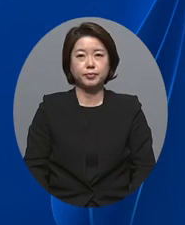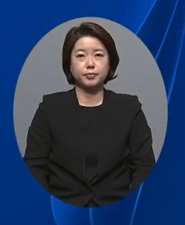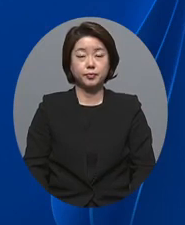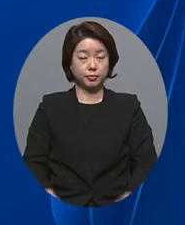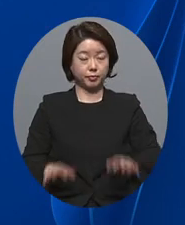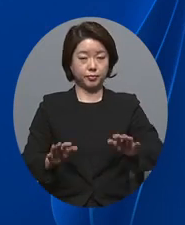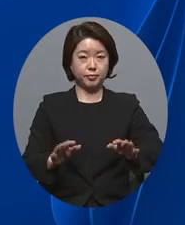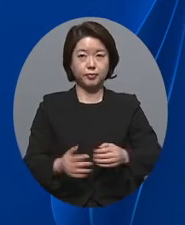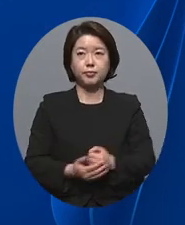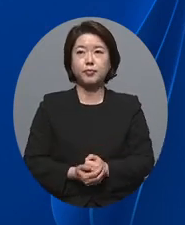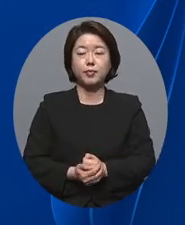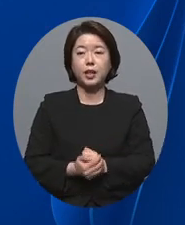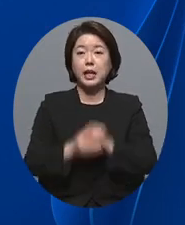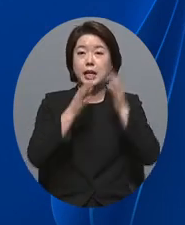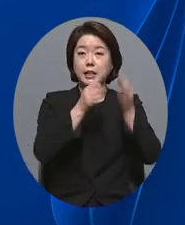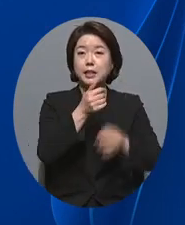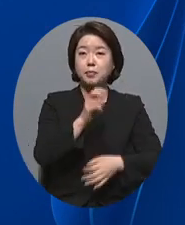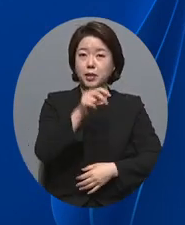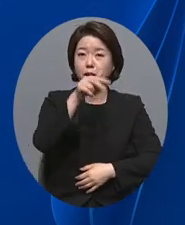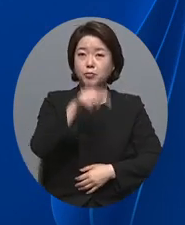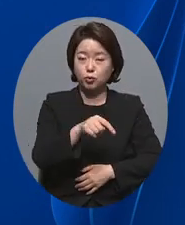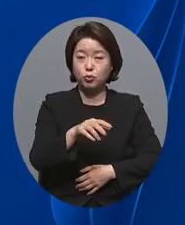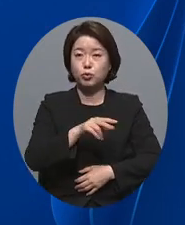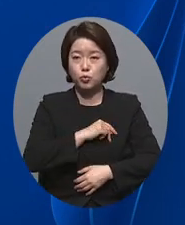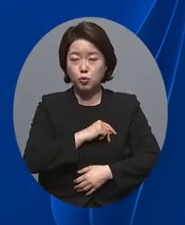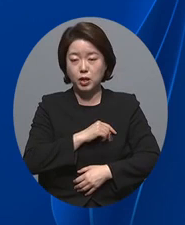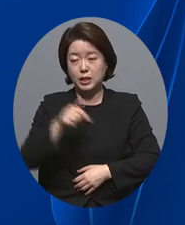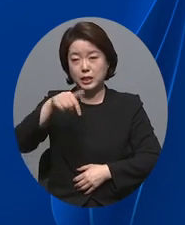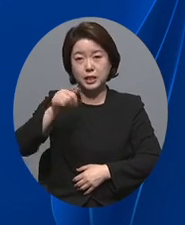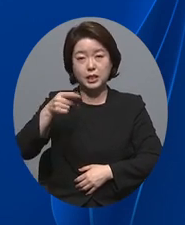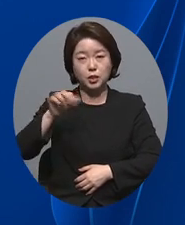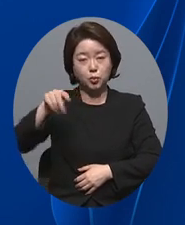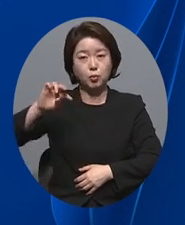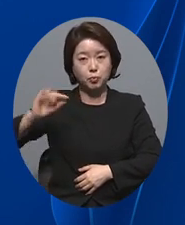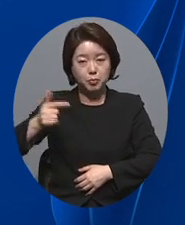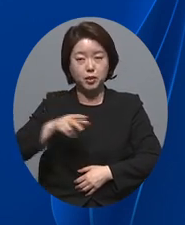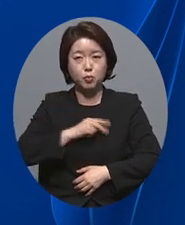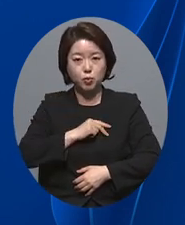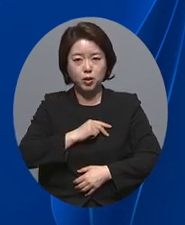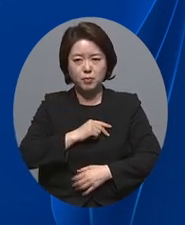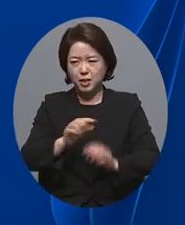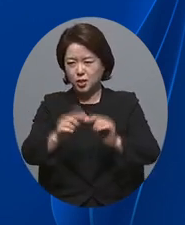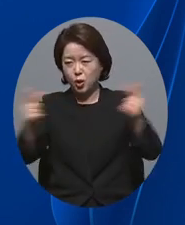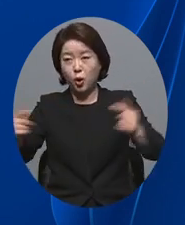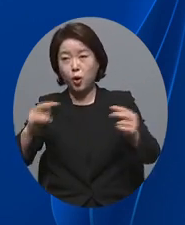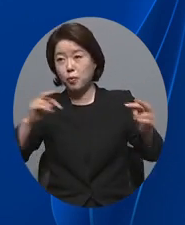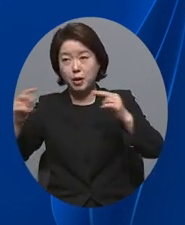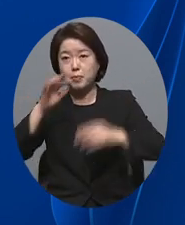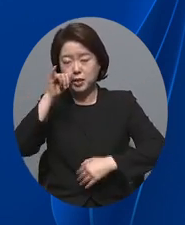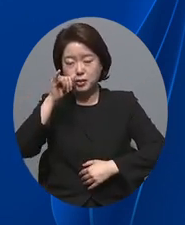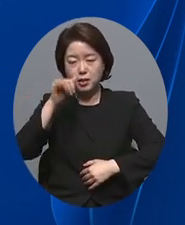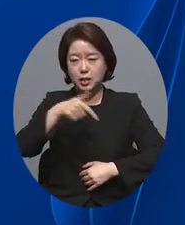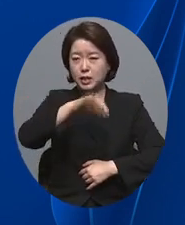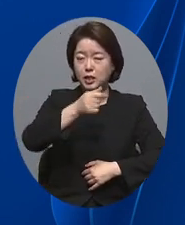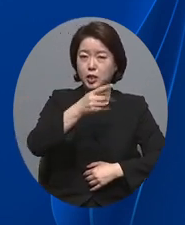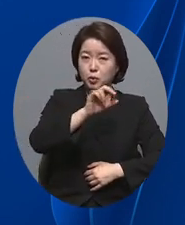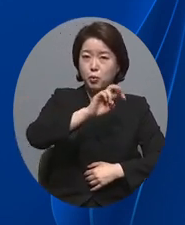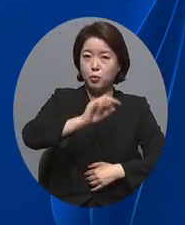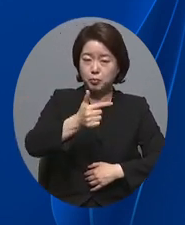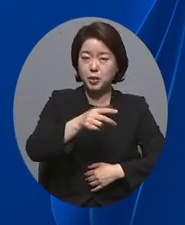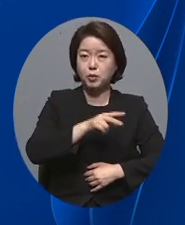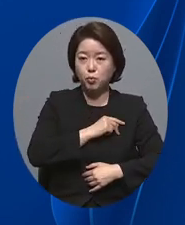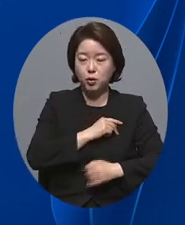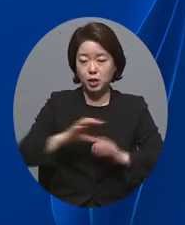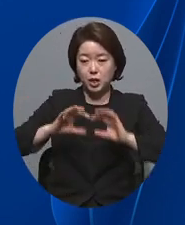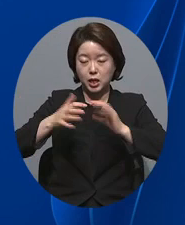자, 김남국 의원 그리고 기동민 의원과 여러 설전들이 있었는데요. 기동민 의원은